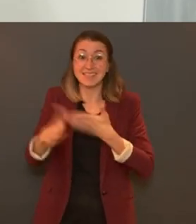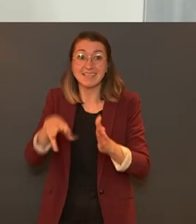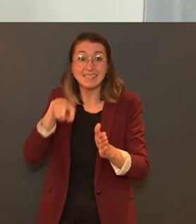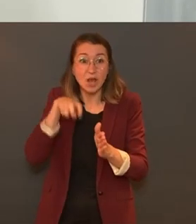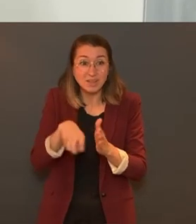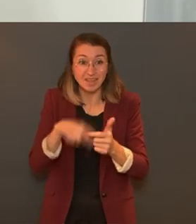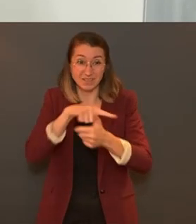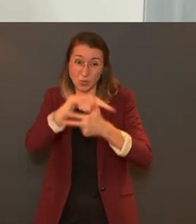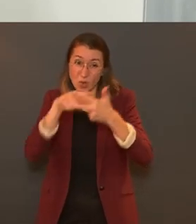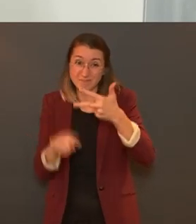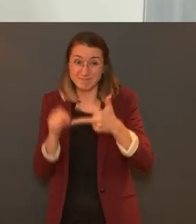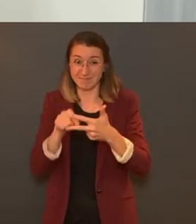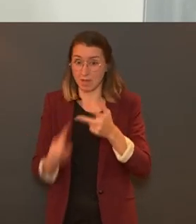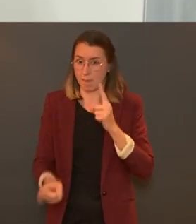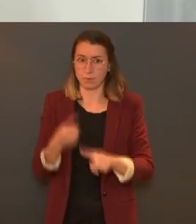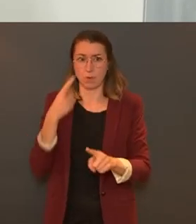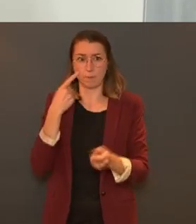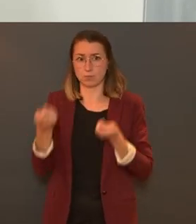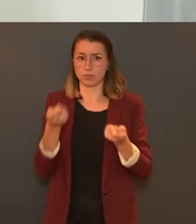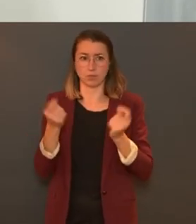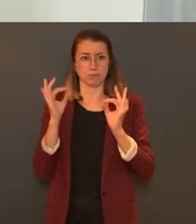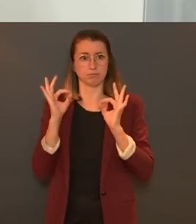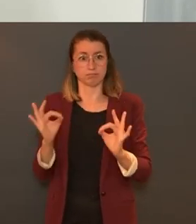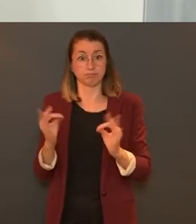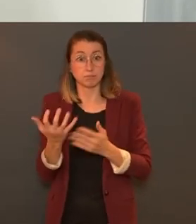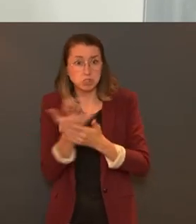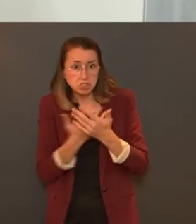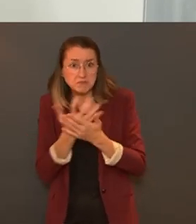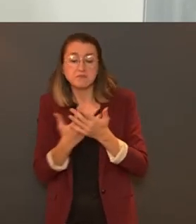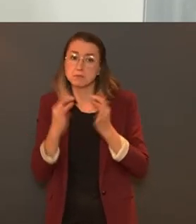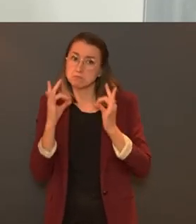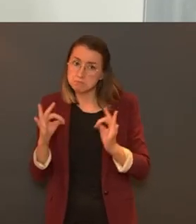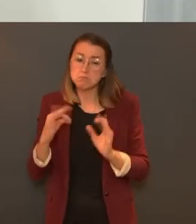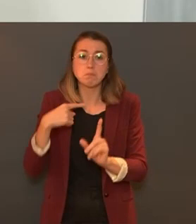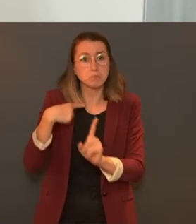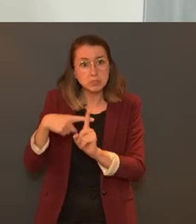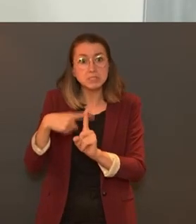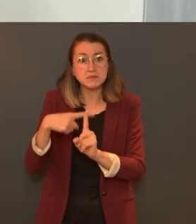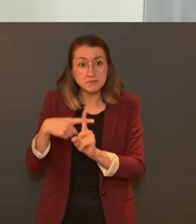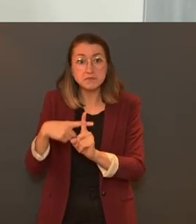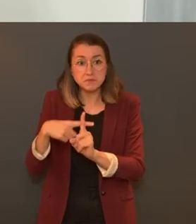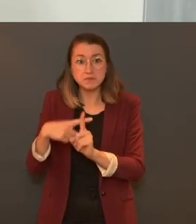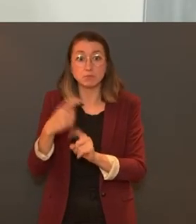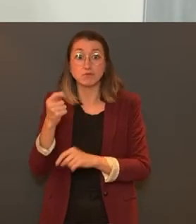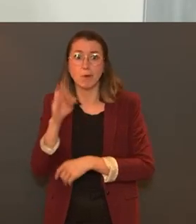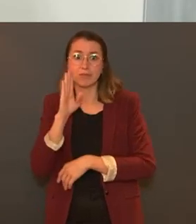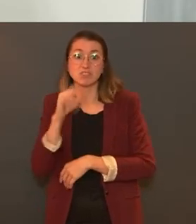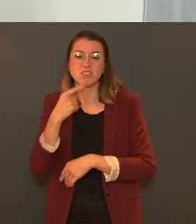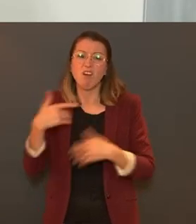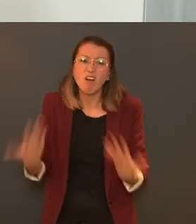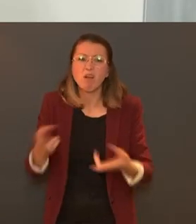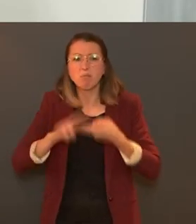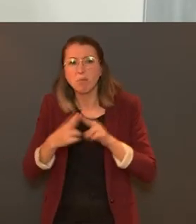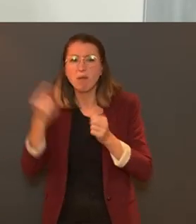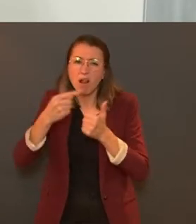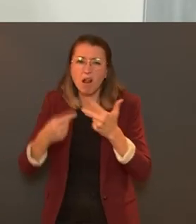crise. Nos chiffres en la matière sont d'ailleurs positifs, il faut le rappeler, parce qu'en Belgique, on a souvent l'habitude de souligner ce qui ne va pas. Depuis le